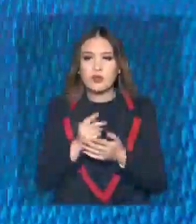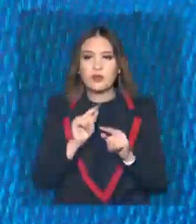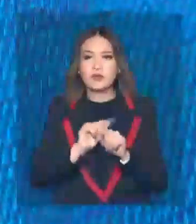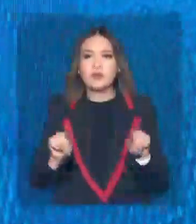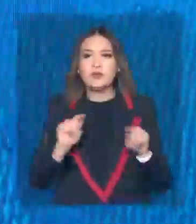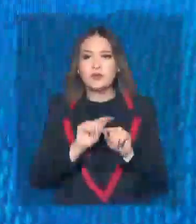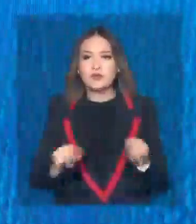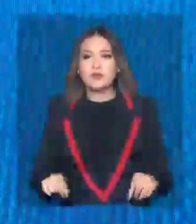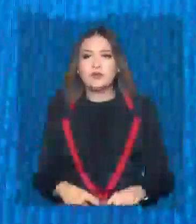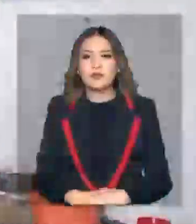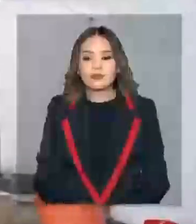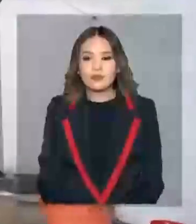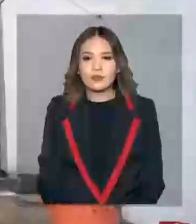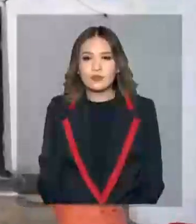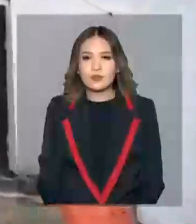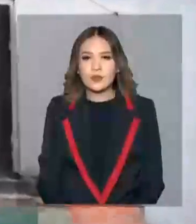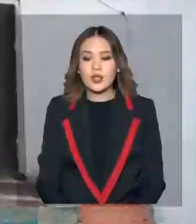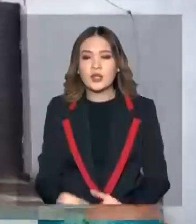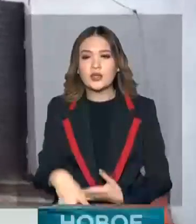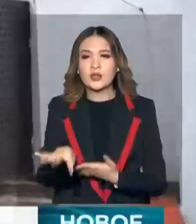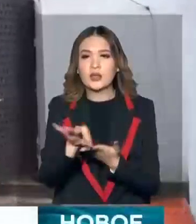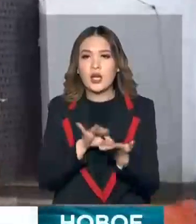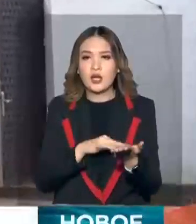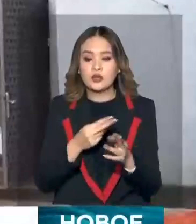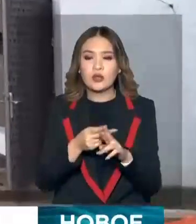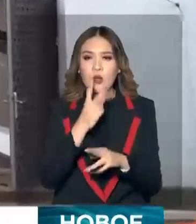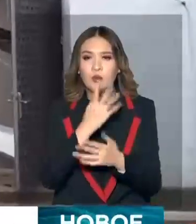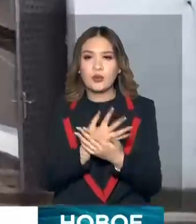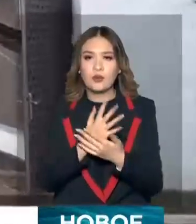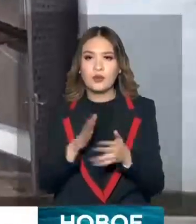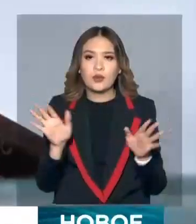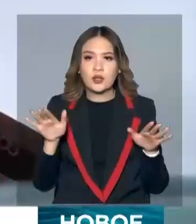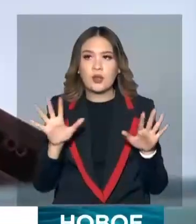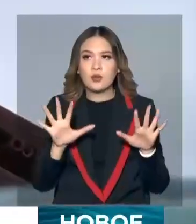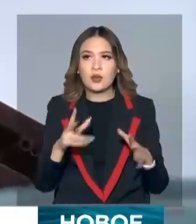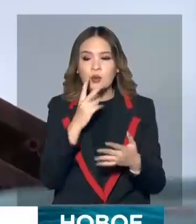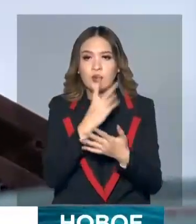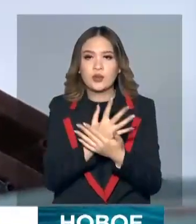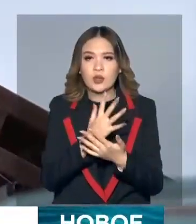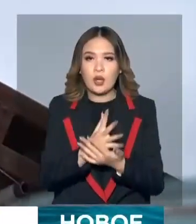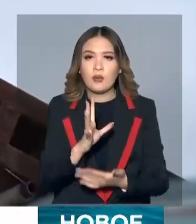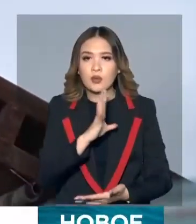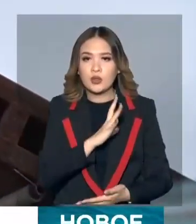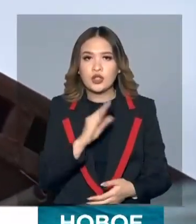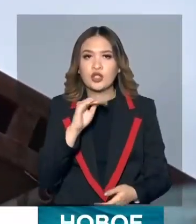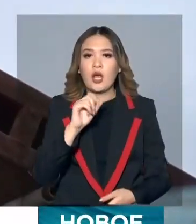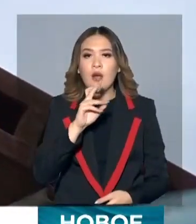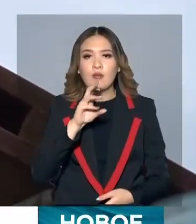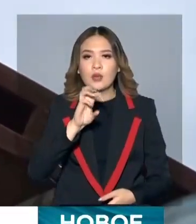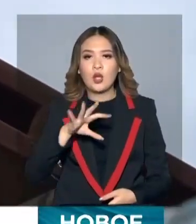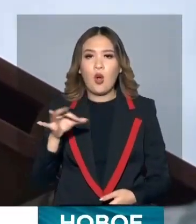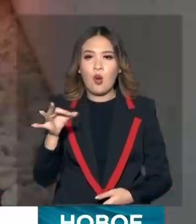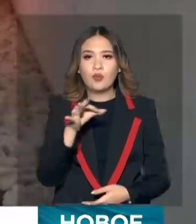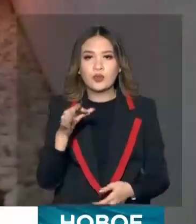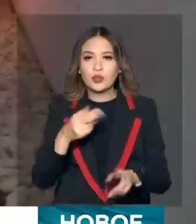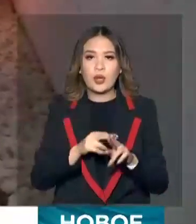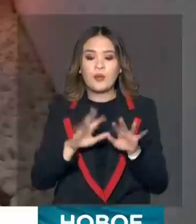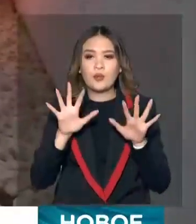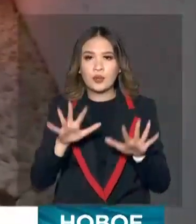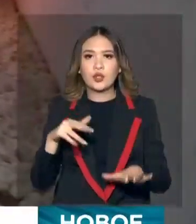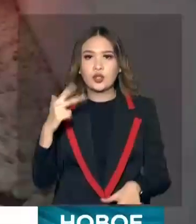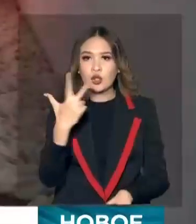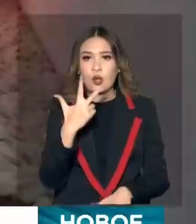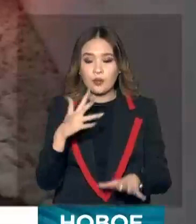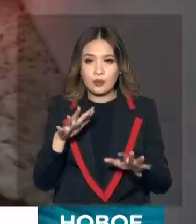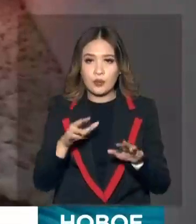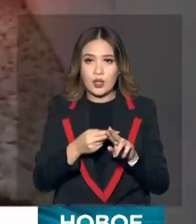производства. Сразу 12 модульных птицеферм появилось в этом году в Кордайском районе Жамбылской области. Расположены они в 3 селах.